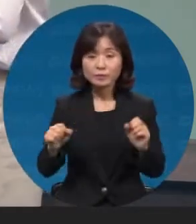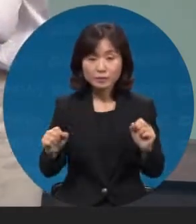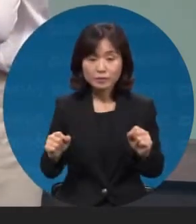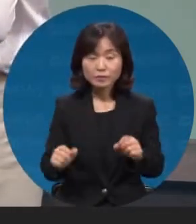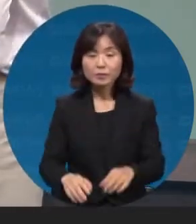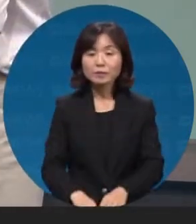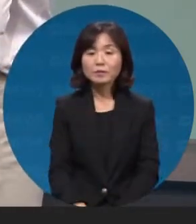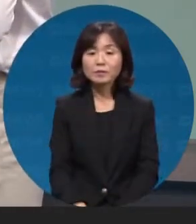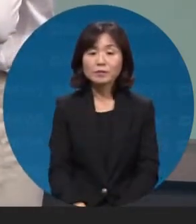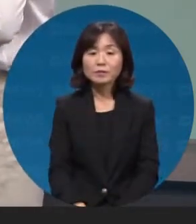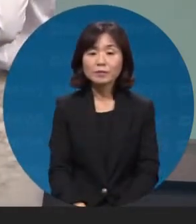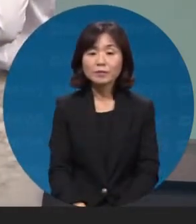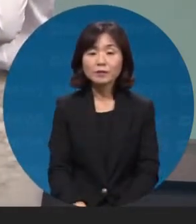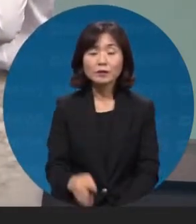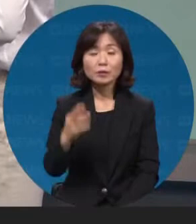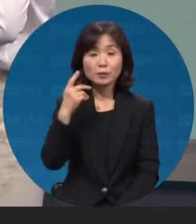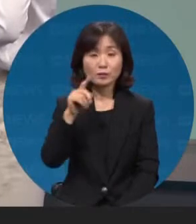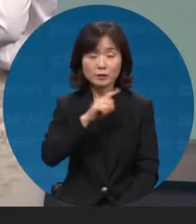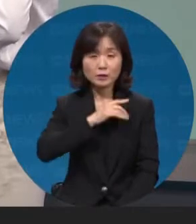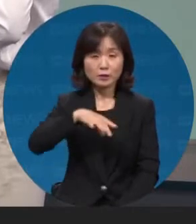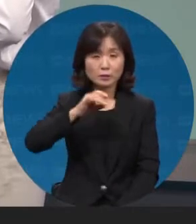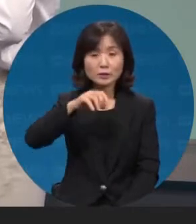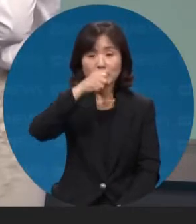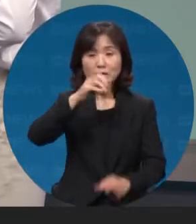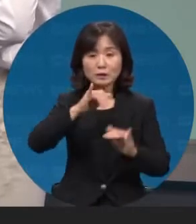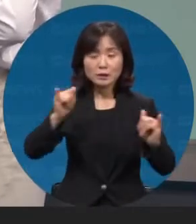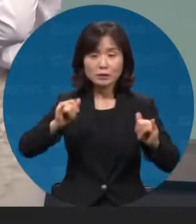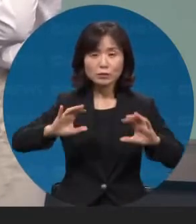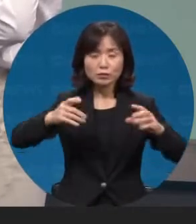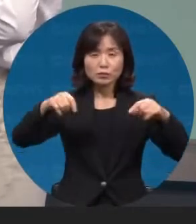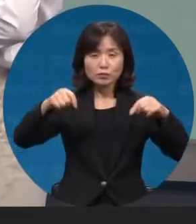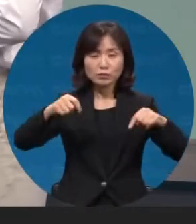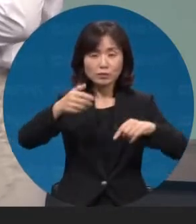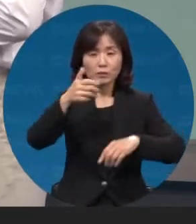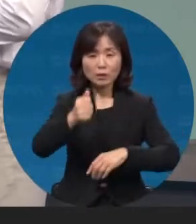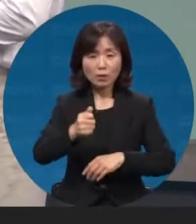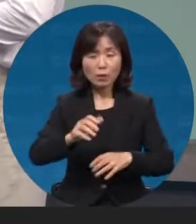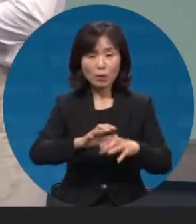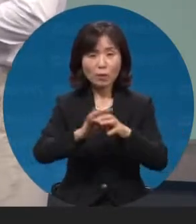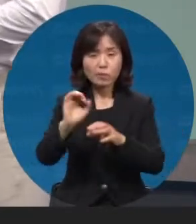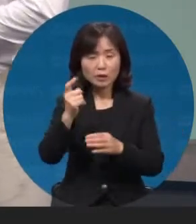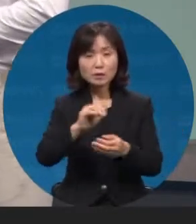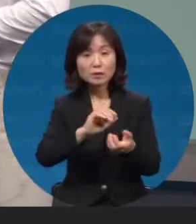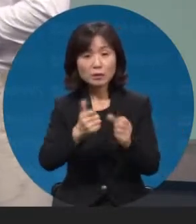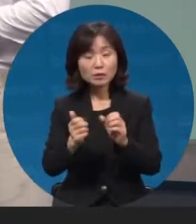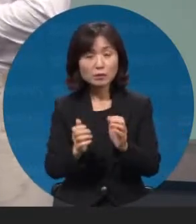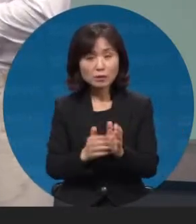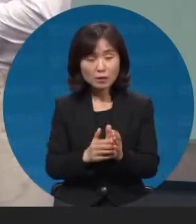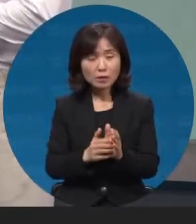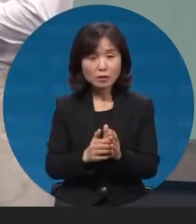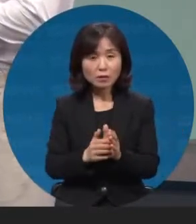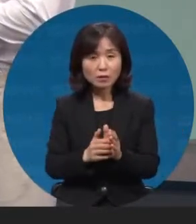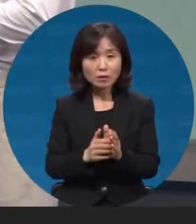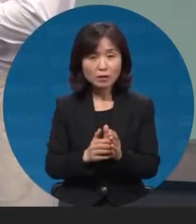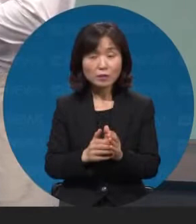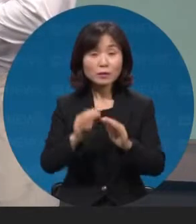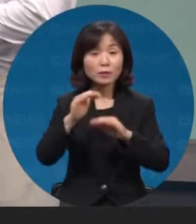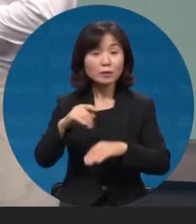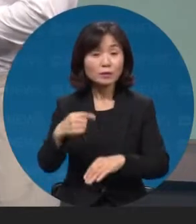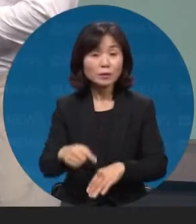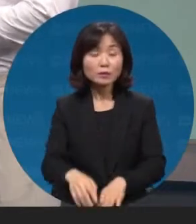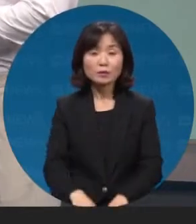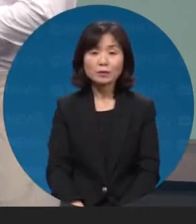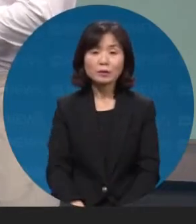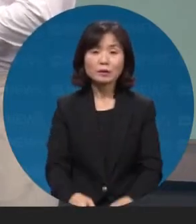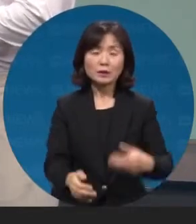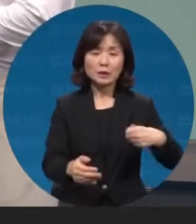첫 소식부터 보겠습니다 미국 최초 흑인 9 장관 코로나 로 * 세서 우리에게도 익숙한 사람이죠 소식 전해주시죠